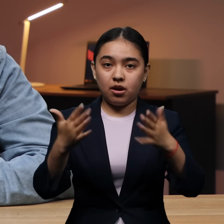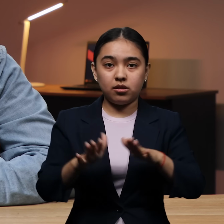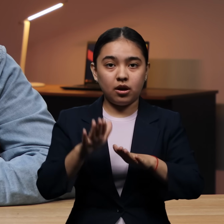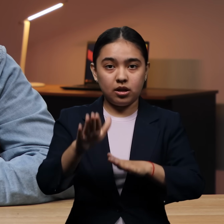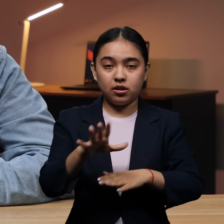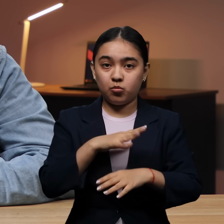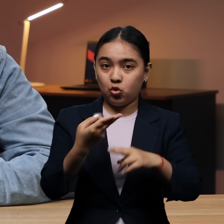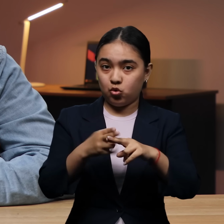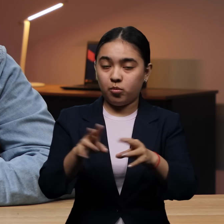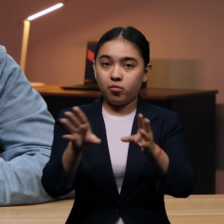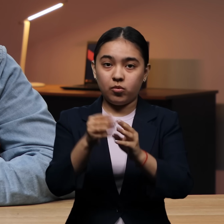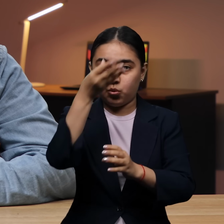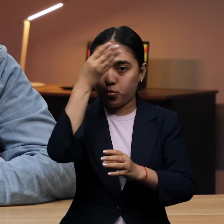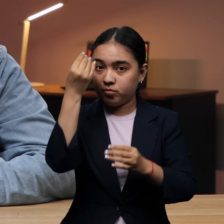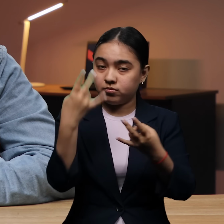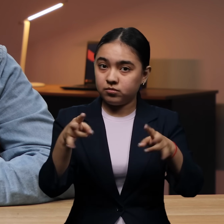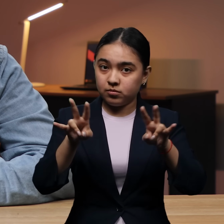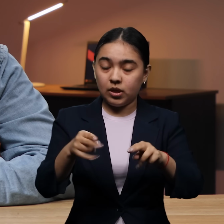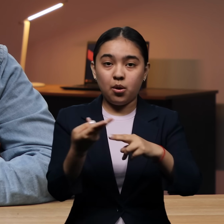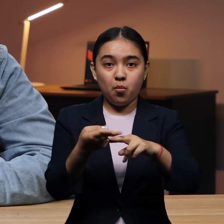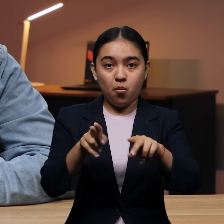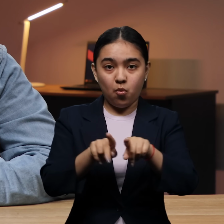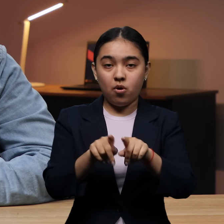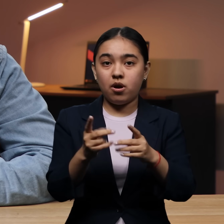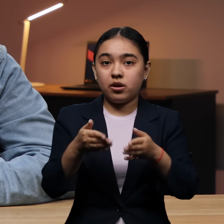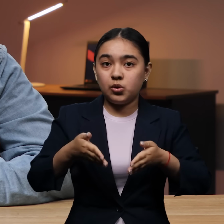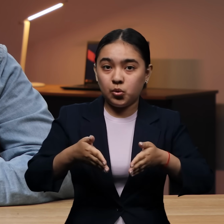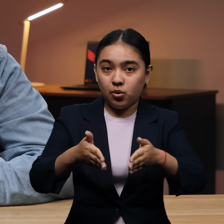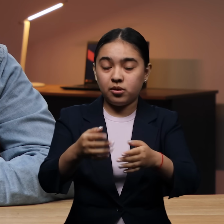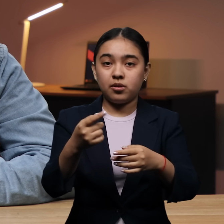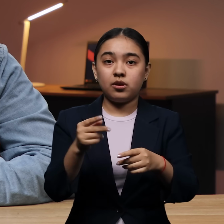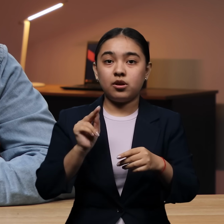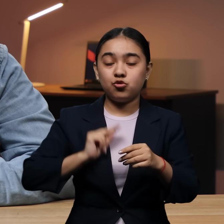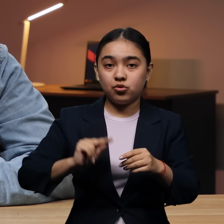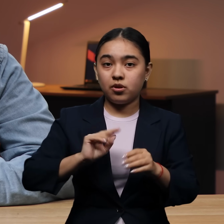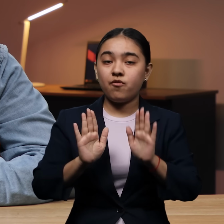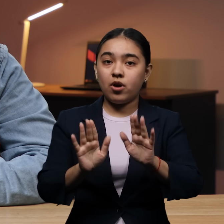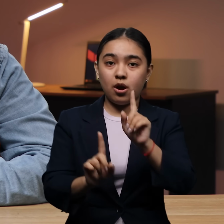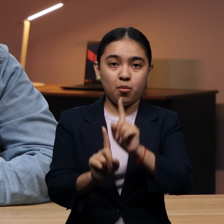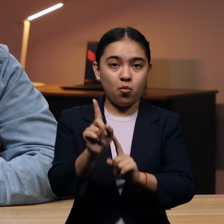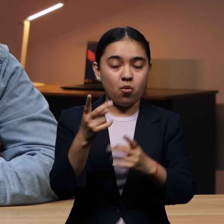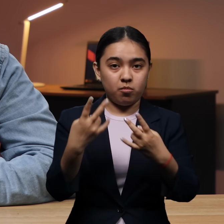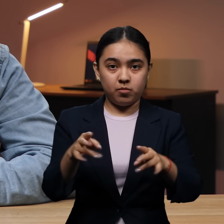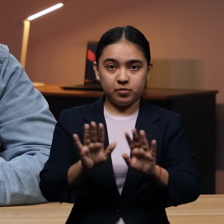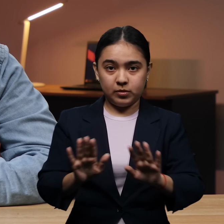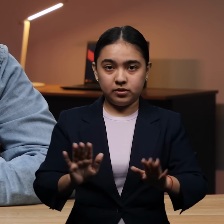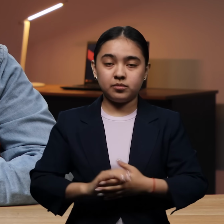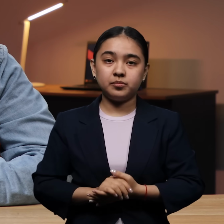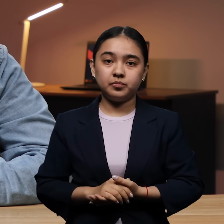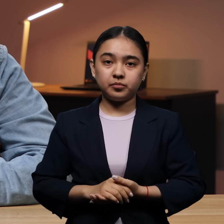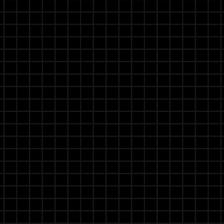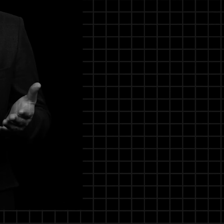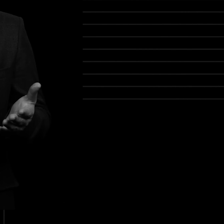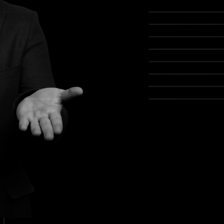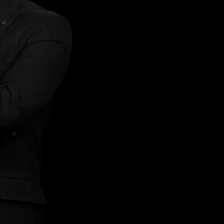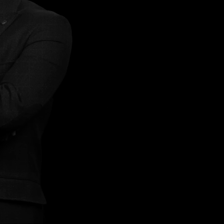uchun tashlangan katta qadam bo'ldi. Shu bilan birga unutmaslik kerakki, bu ayni yo'nalishdagi ishlarning faqat boshlanishi bo'lishi